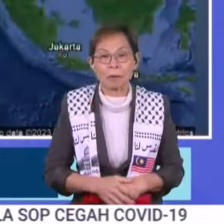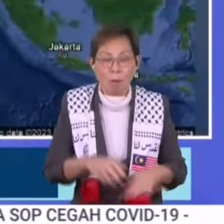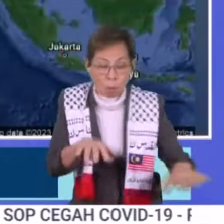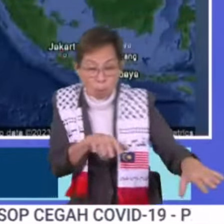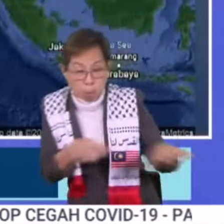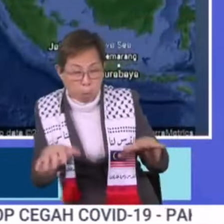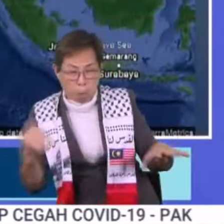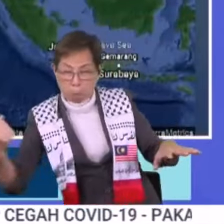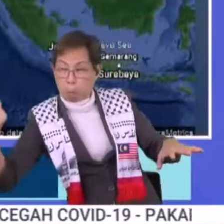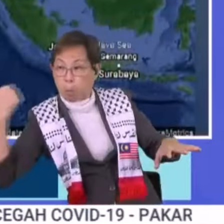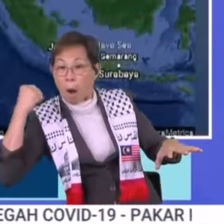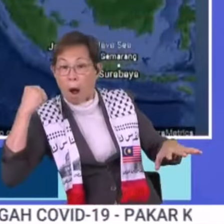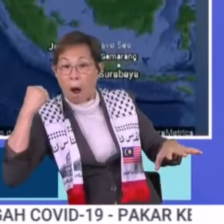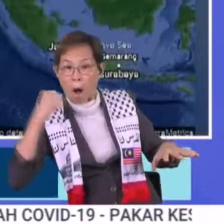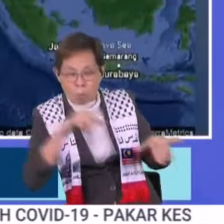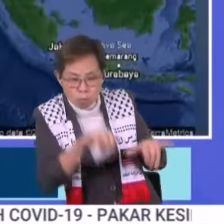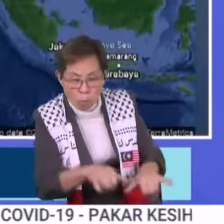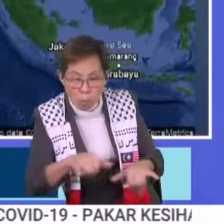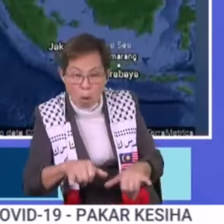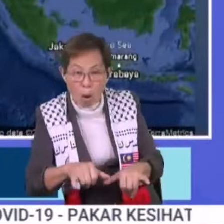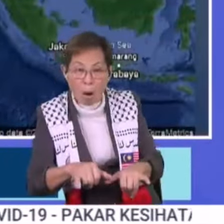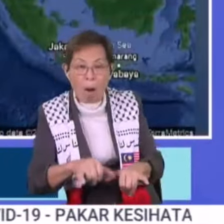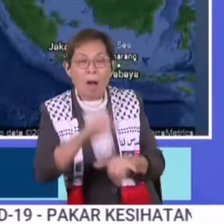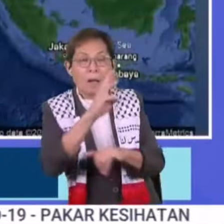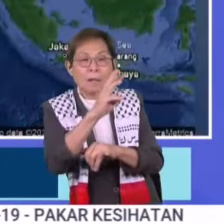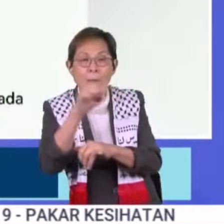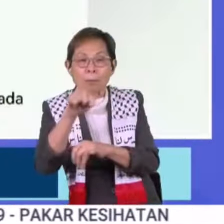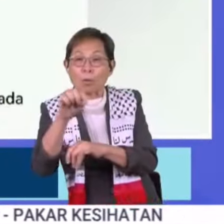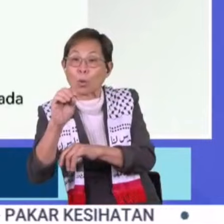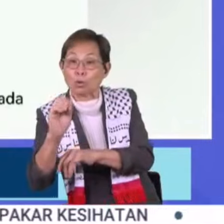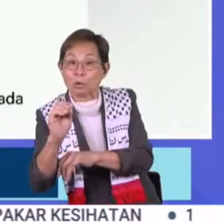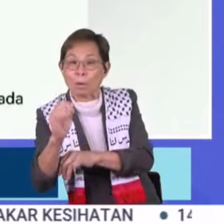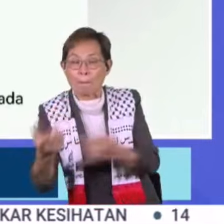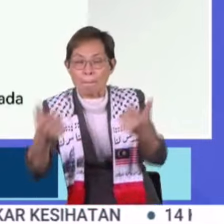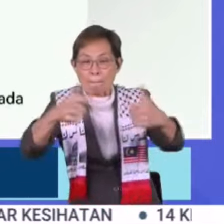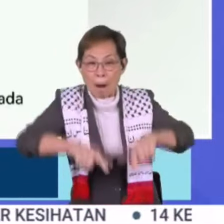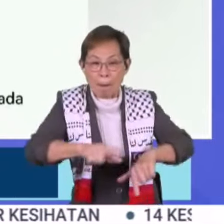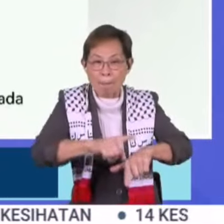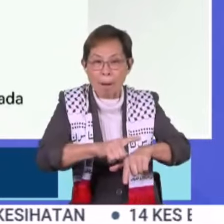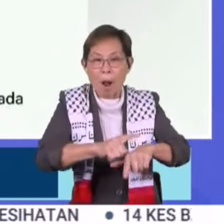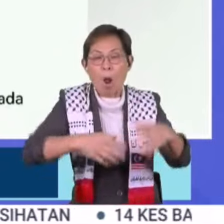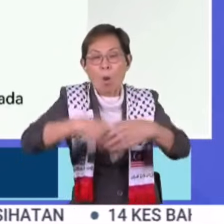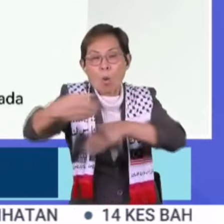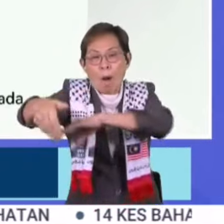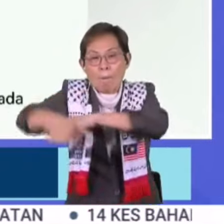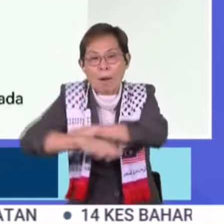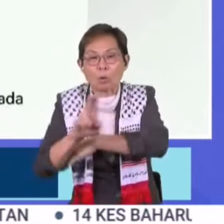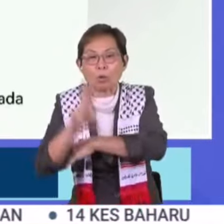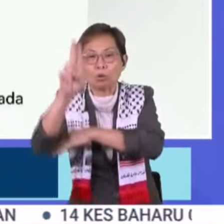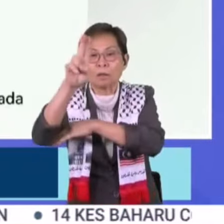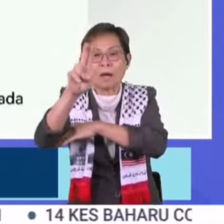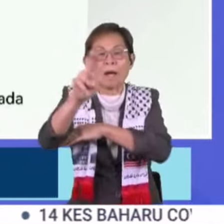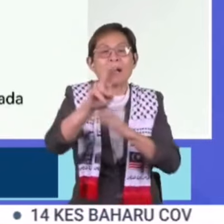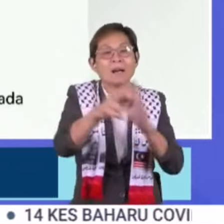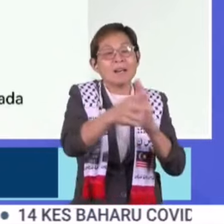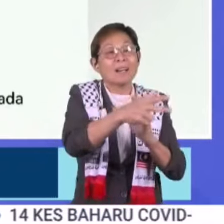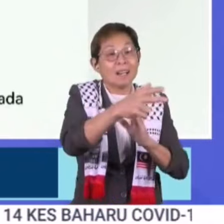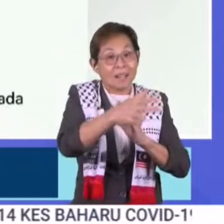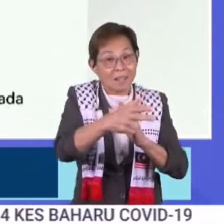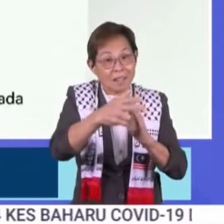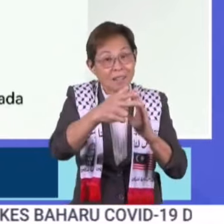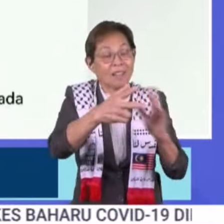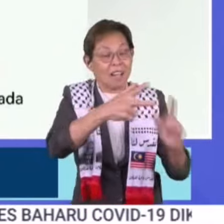Gempa bumi kuat berukuran bermagnitud 6.0 melanda luar pantai barat utara Sumatera Indonesia